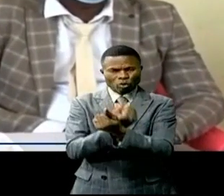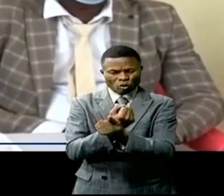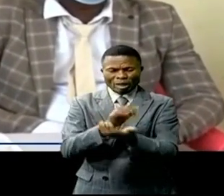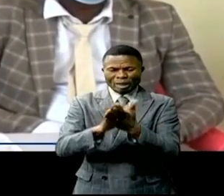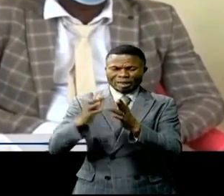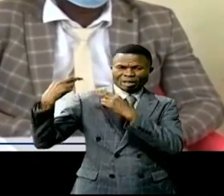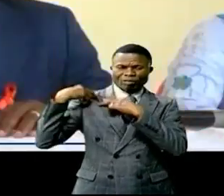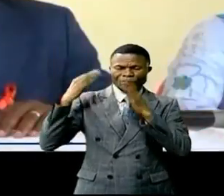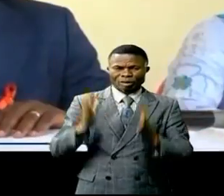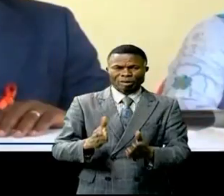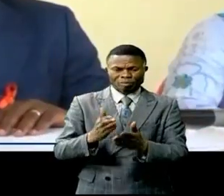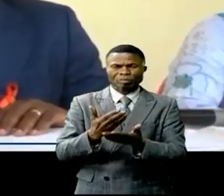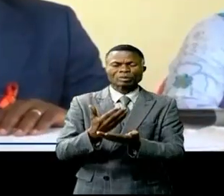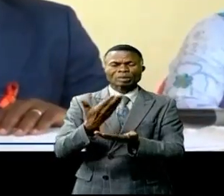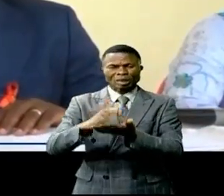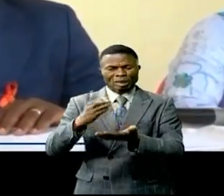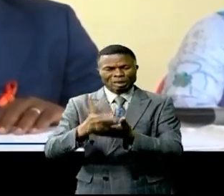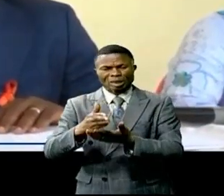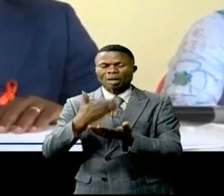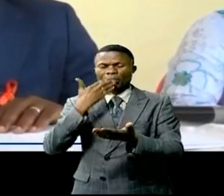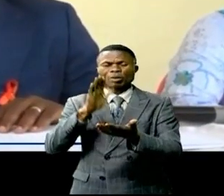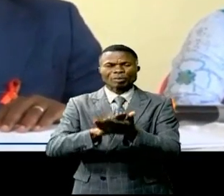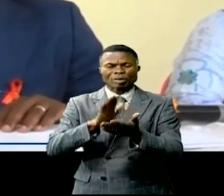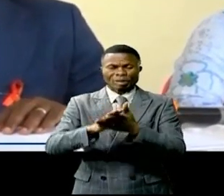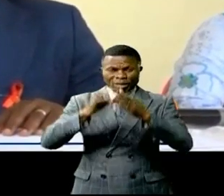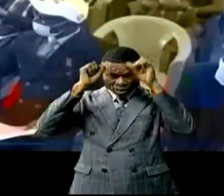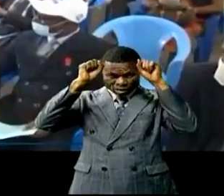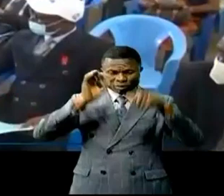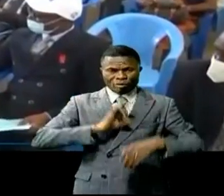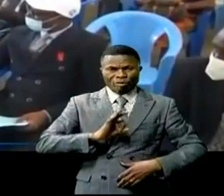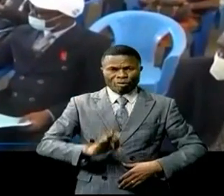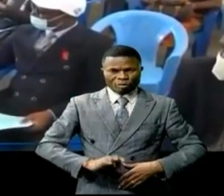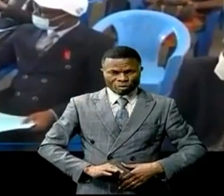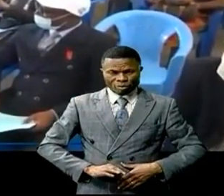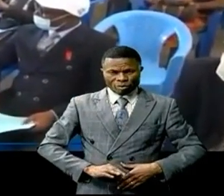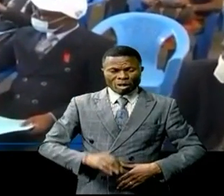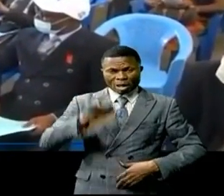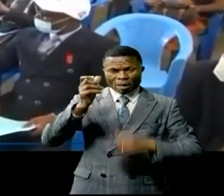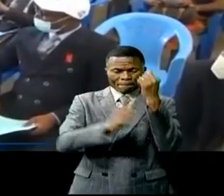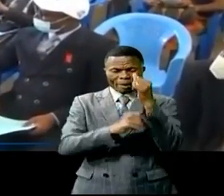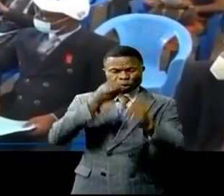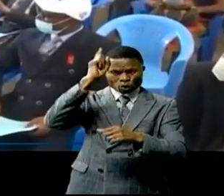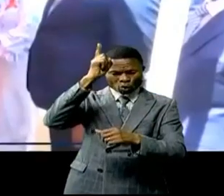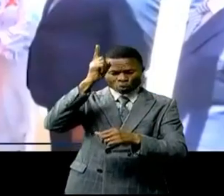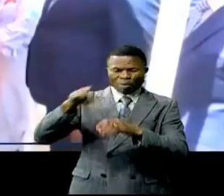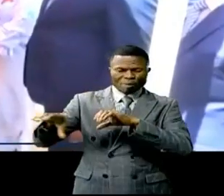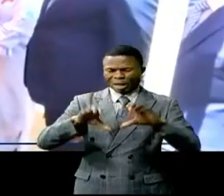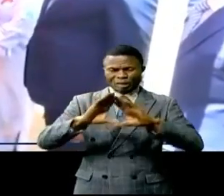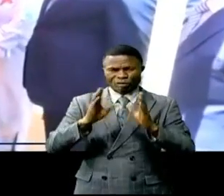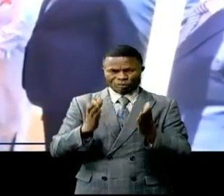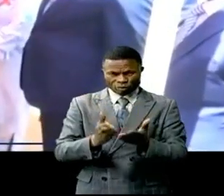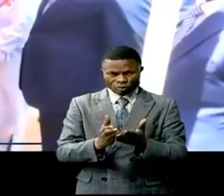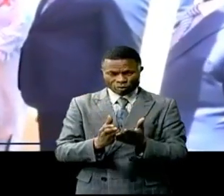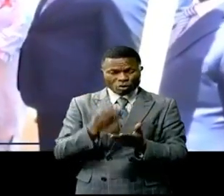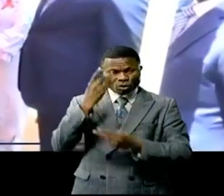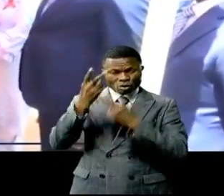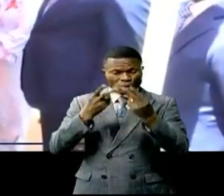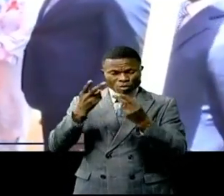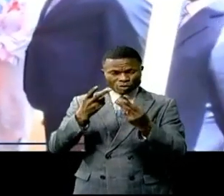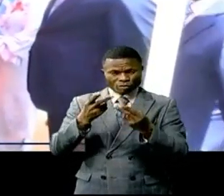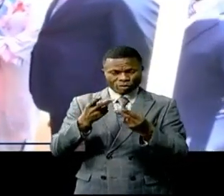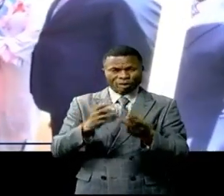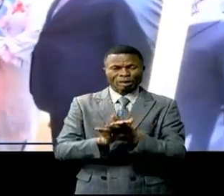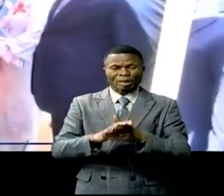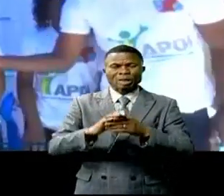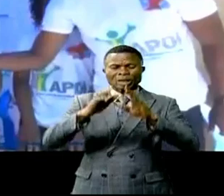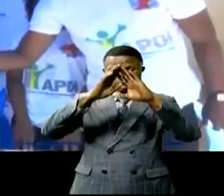responsabilités. C'était avant de rendre hommage au chef de l'État Félix-Antoine Tshisekedi qui place l'homme au centre de ses actions. Après un tour de stand érigé dans